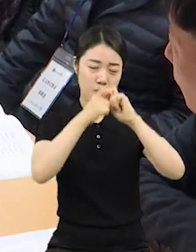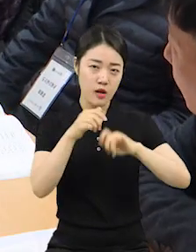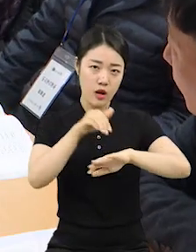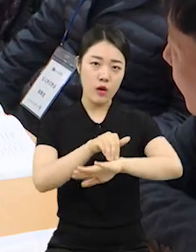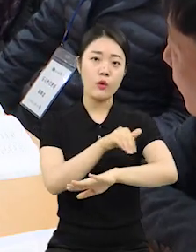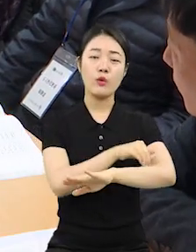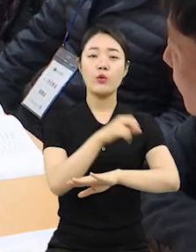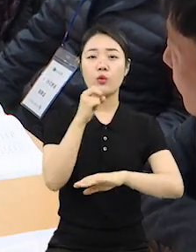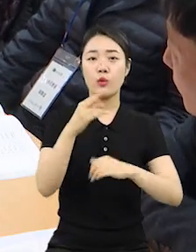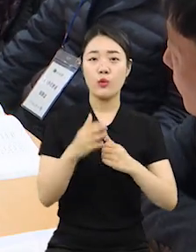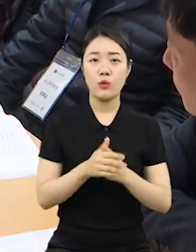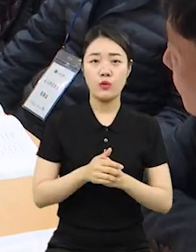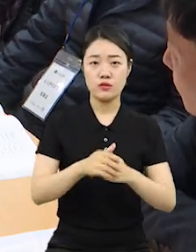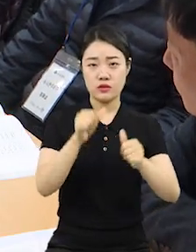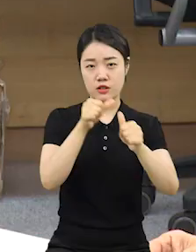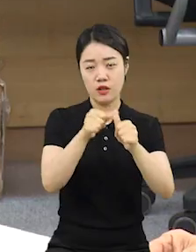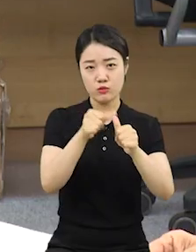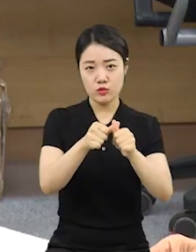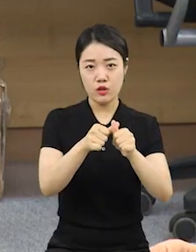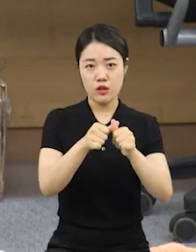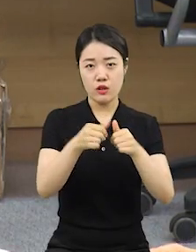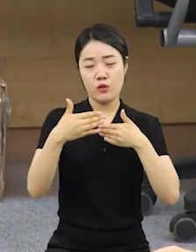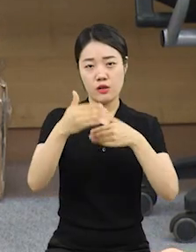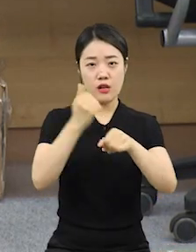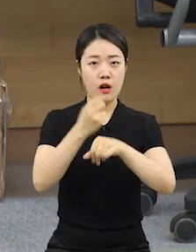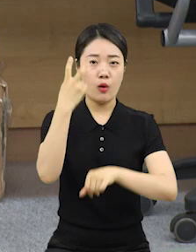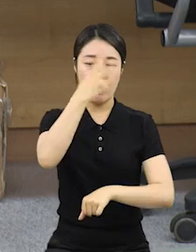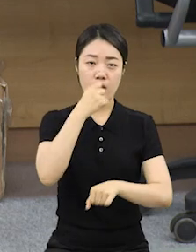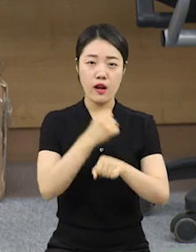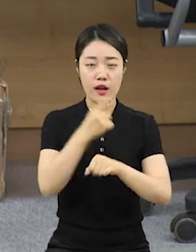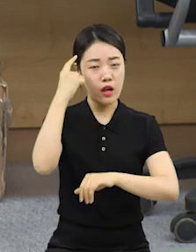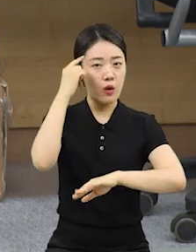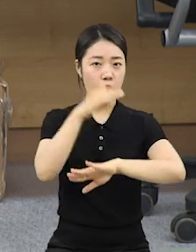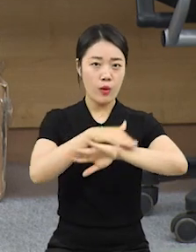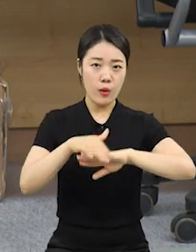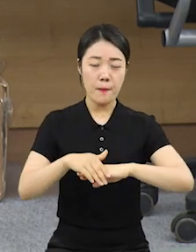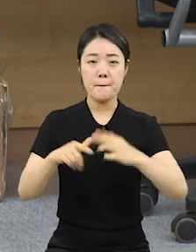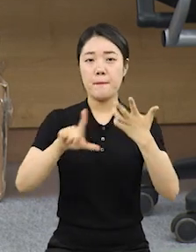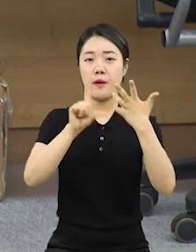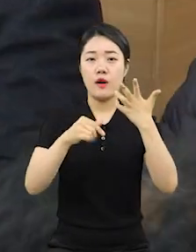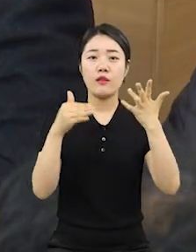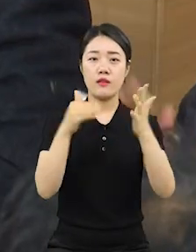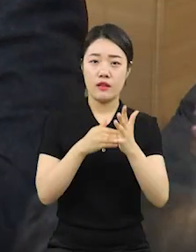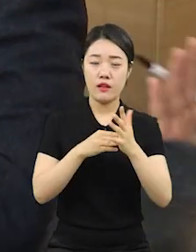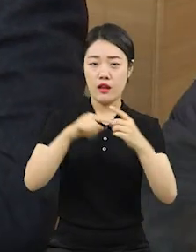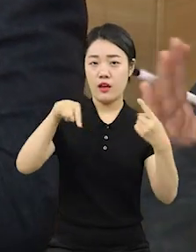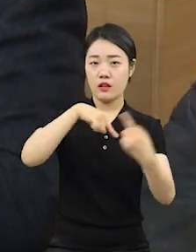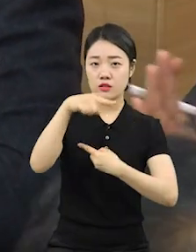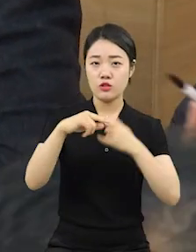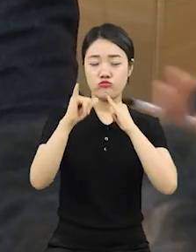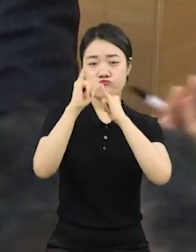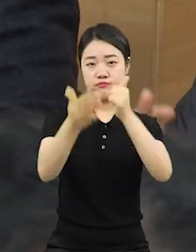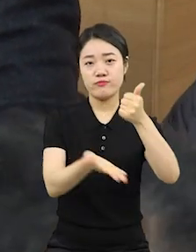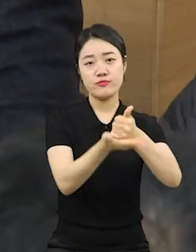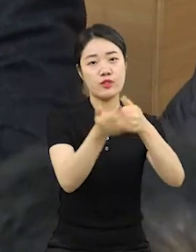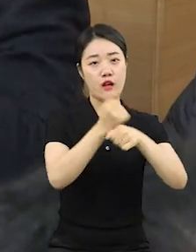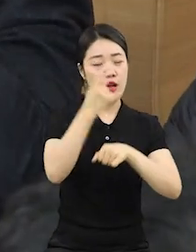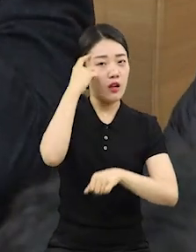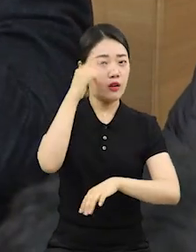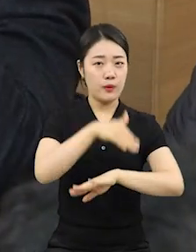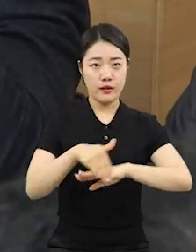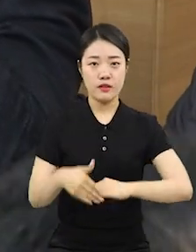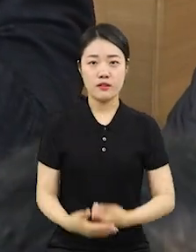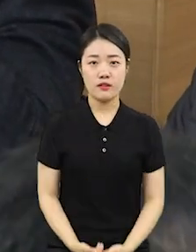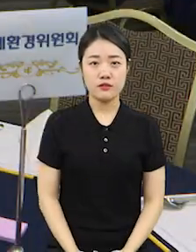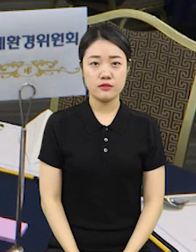계획 수립과 위원회 자문 등의 절차로 관리해 나갈 예정이며 오는 8월 행정안전부 우수 제안으로 추천할 예정입니다.